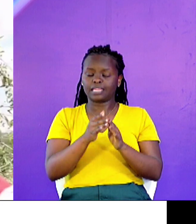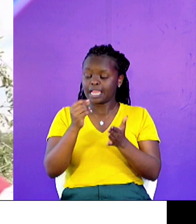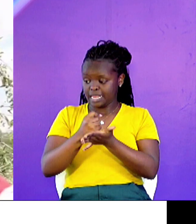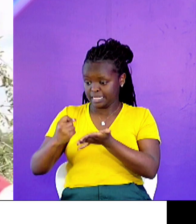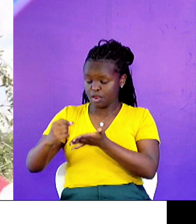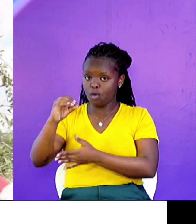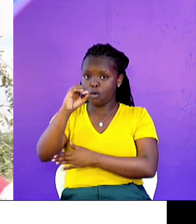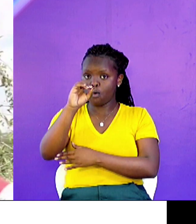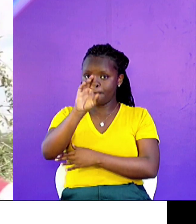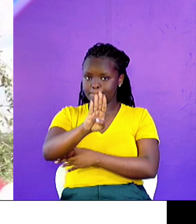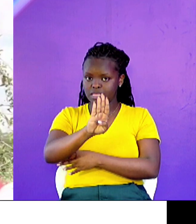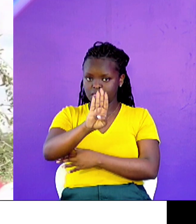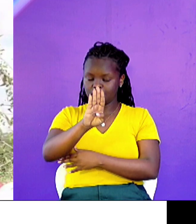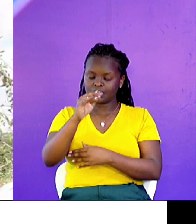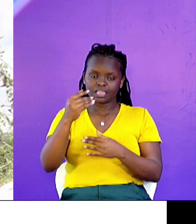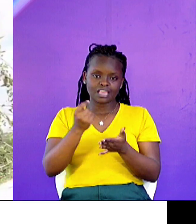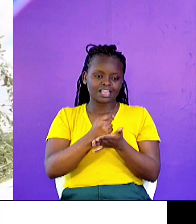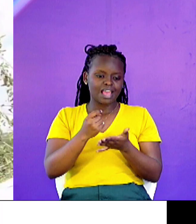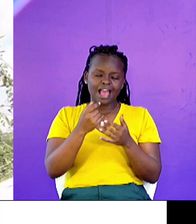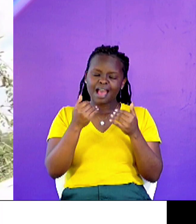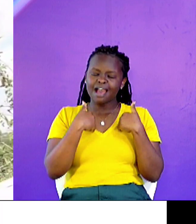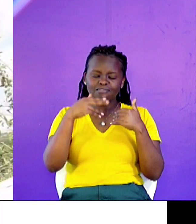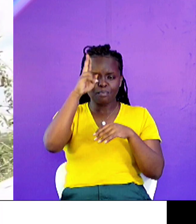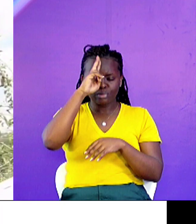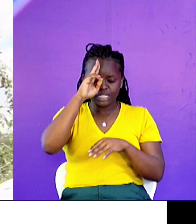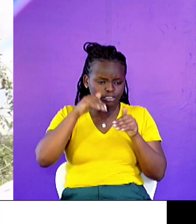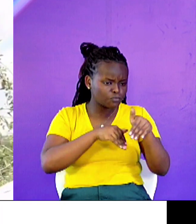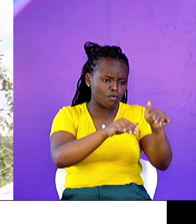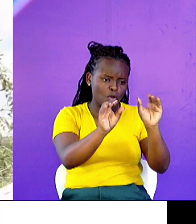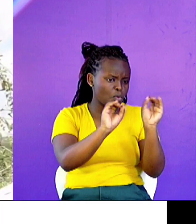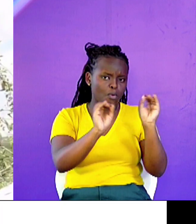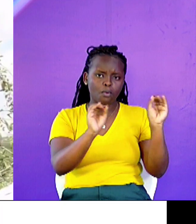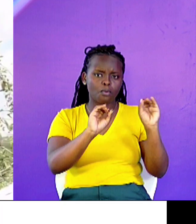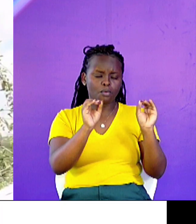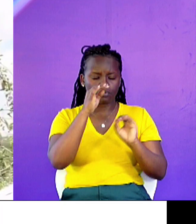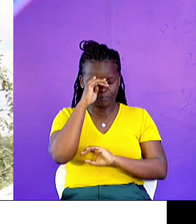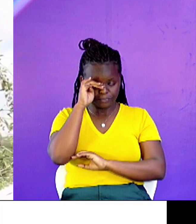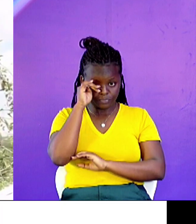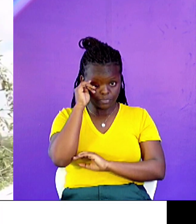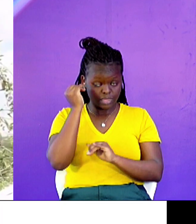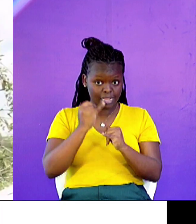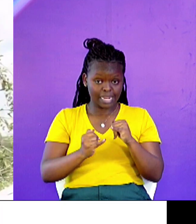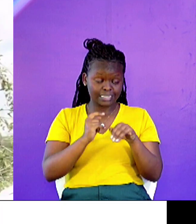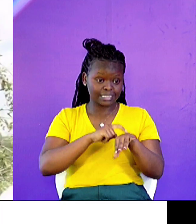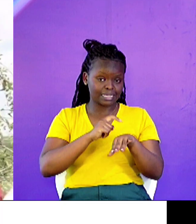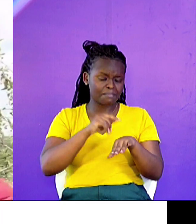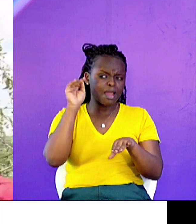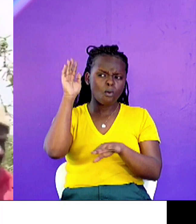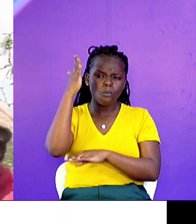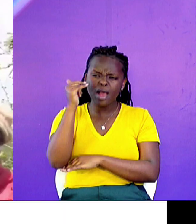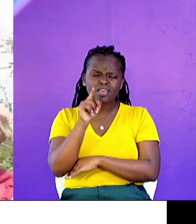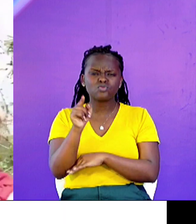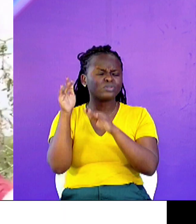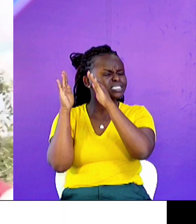na sikusaidika juu hakuna umbo ilikuja kufuata hao waizi, na wakati wa mwisho nikaulizwa, "Mbona wewe mama